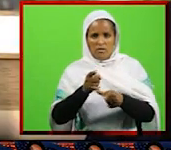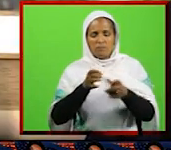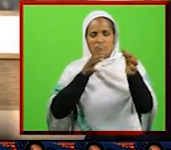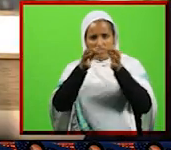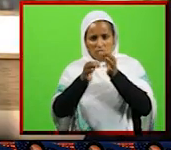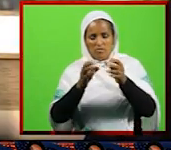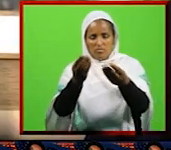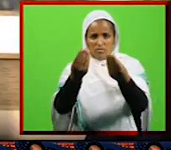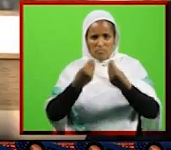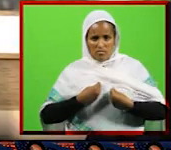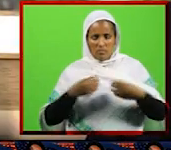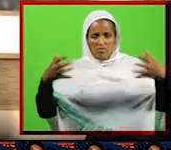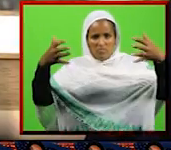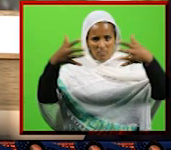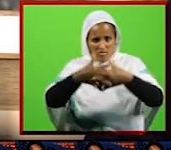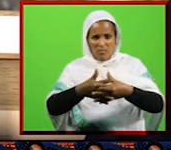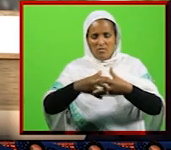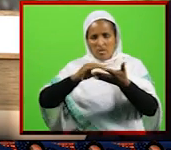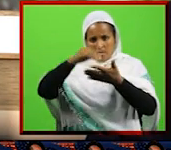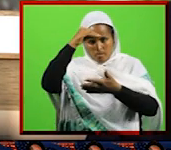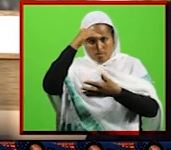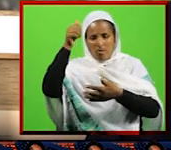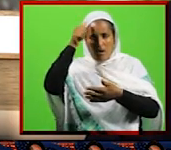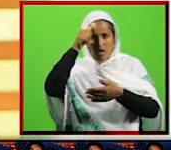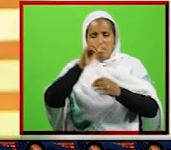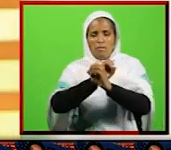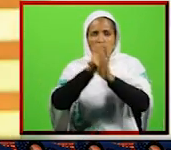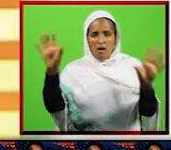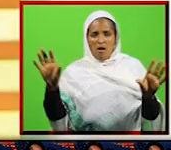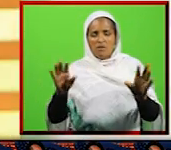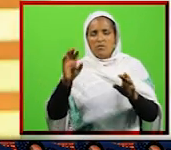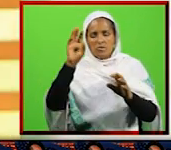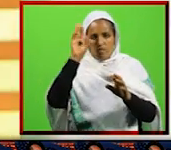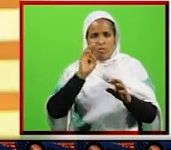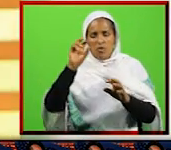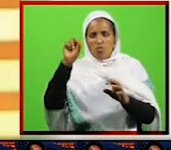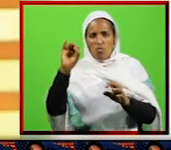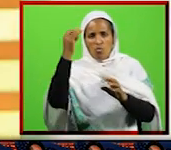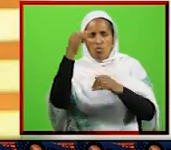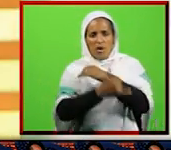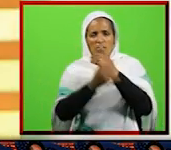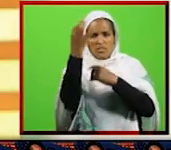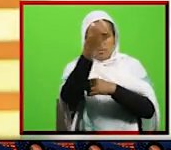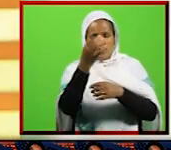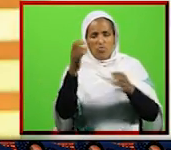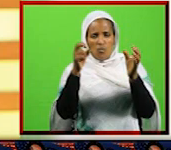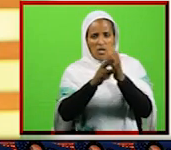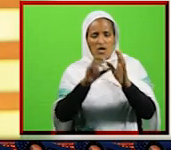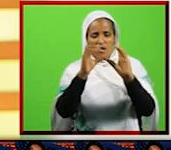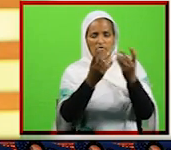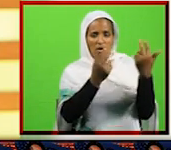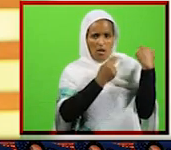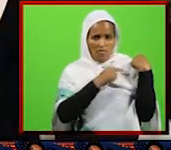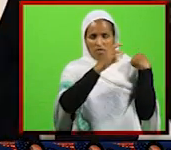ሰፊ ብላሽና ማብራሪያ በመስጠት የተባበሩንን መምህር አክሊለ ብርሃን ተመስገን በሰሜን ወሎ ሀገረ